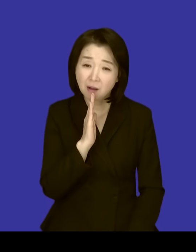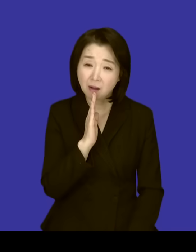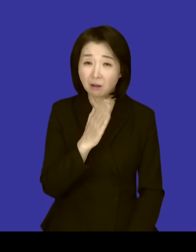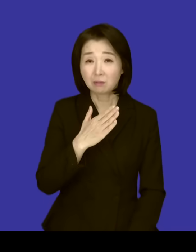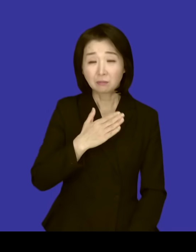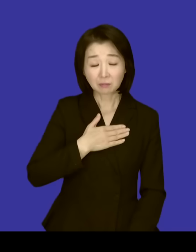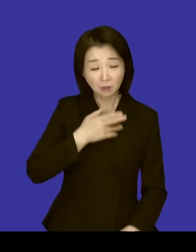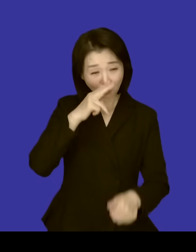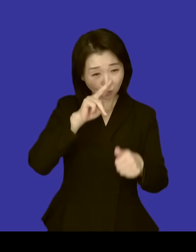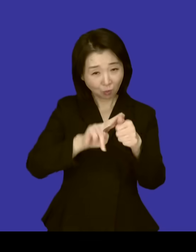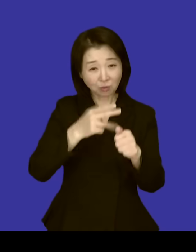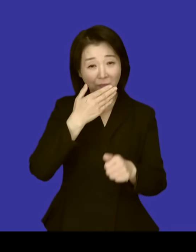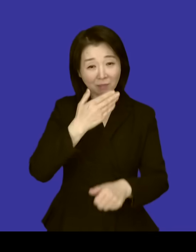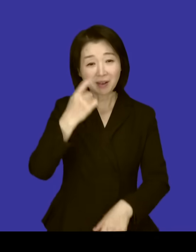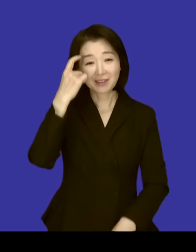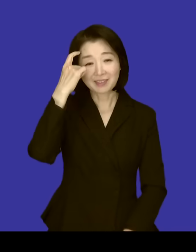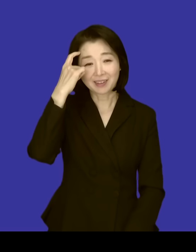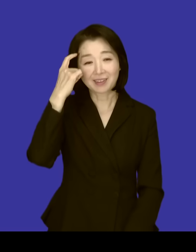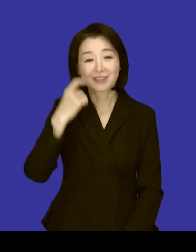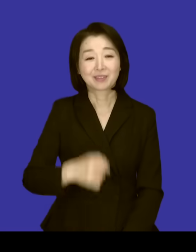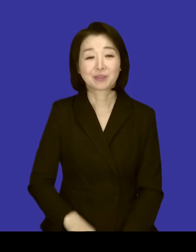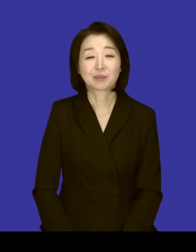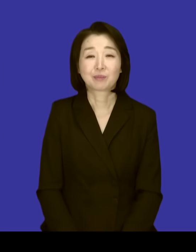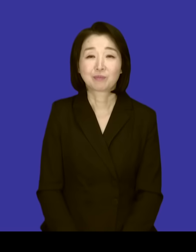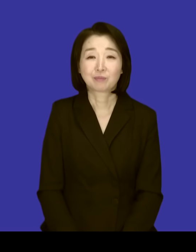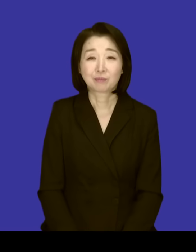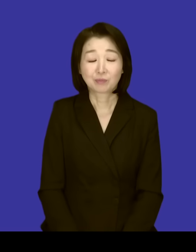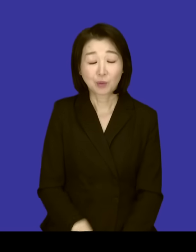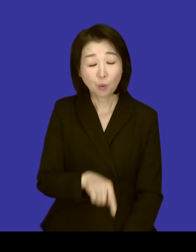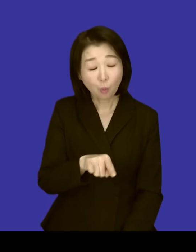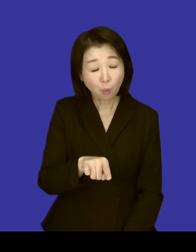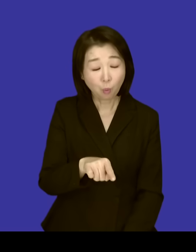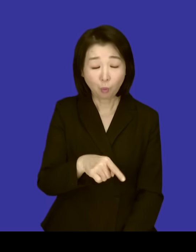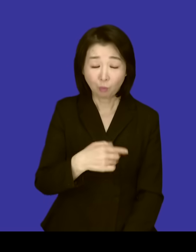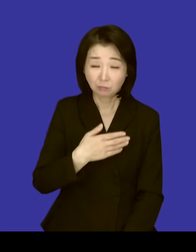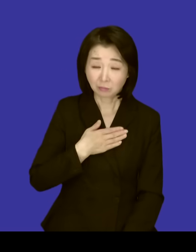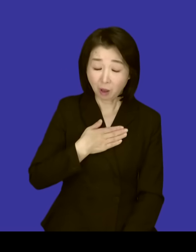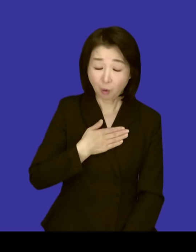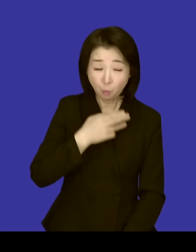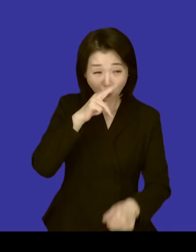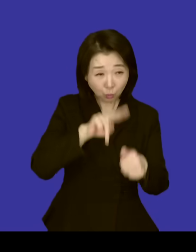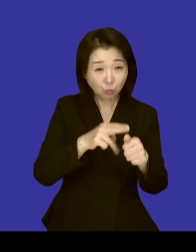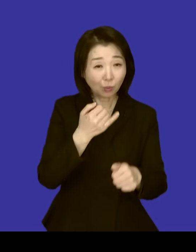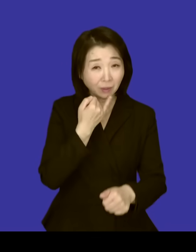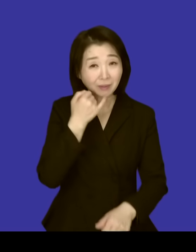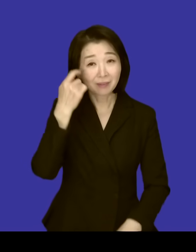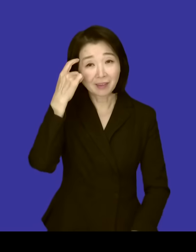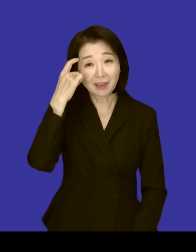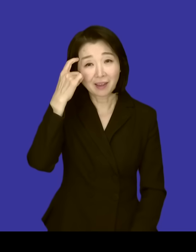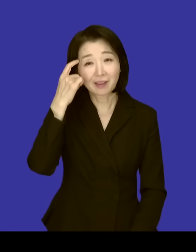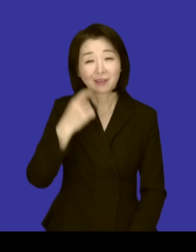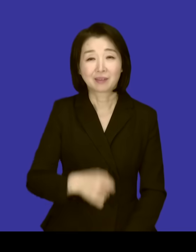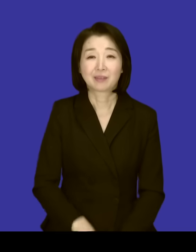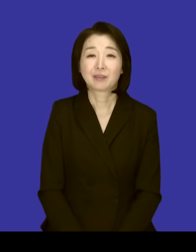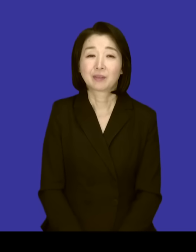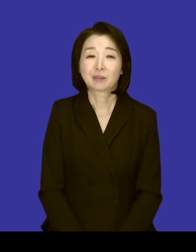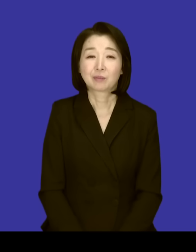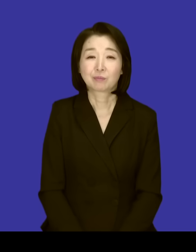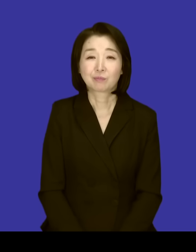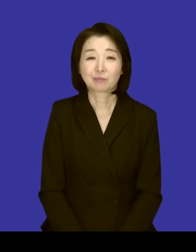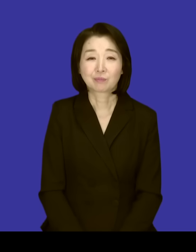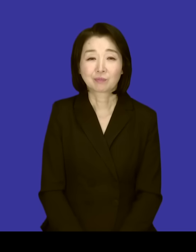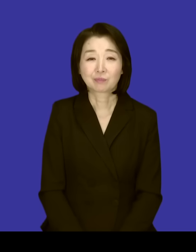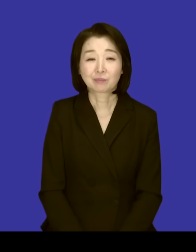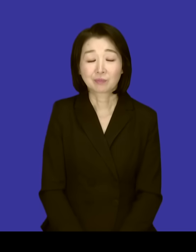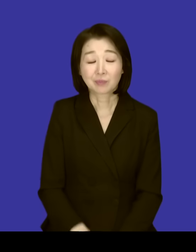나도 도전해볼 만 하겠는데? 네, 내 인생을 한번 여기 걸어봐도 되겠는데? 이런 생각이 들었습니다. 그래서 이제 소신껏